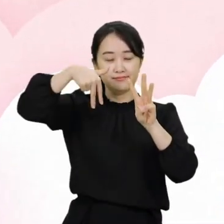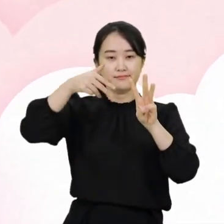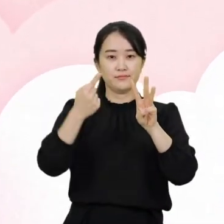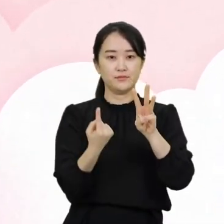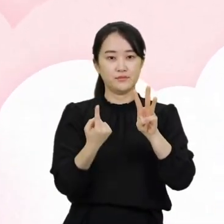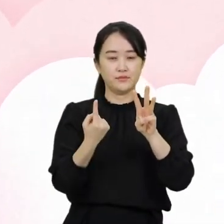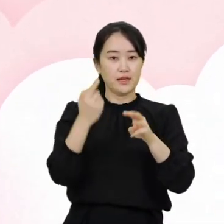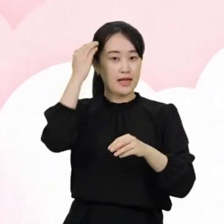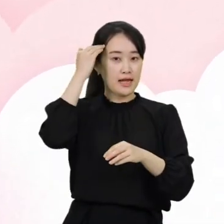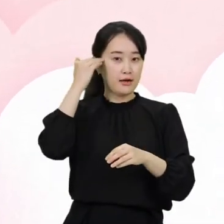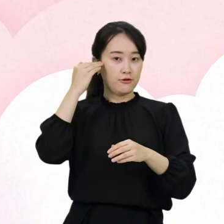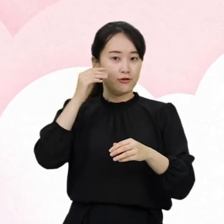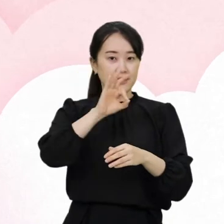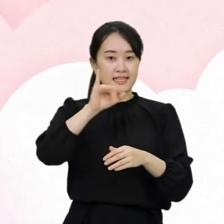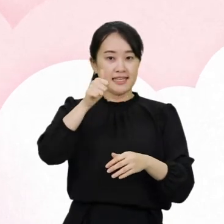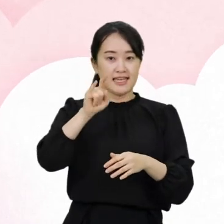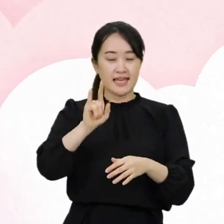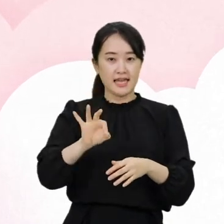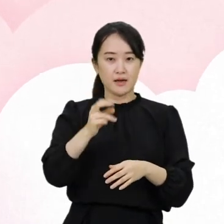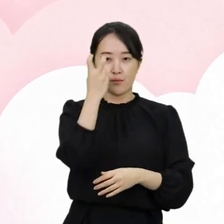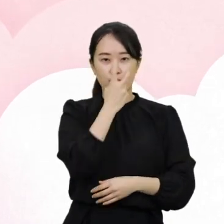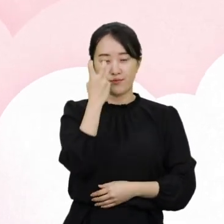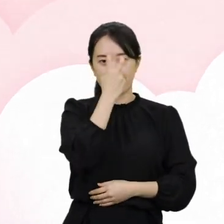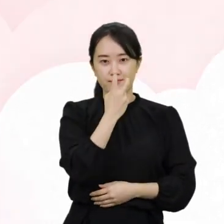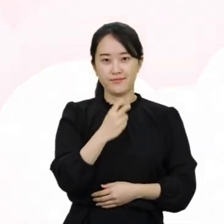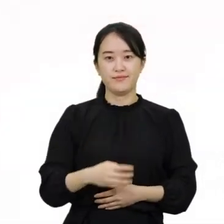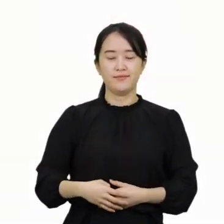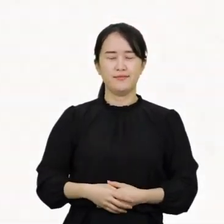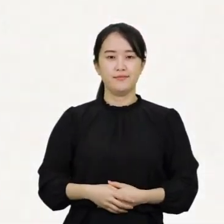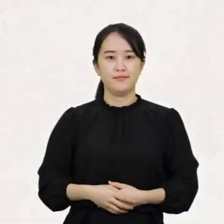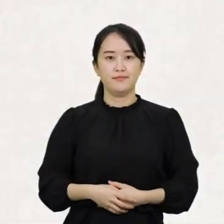제33조 국내 이행과 모니터링.